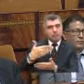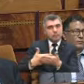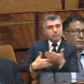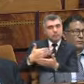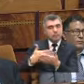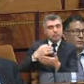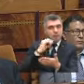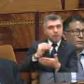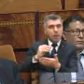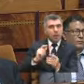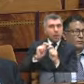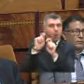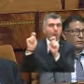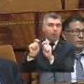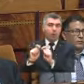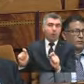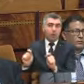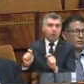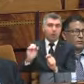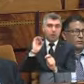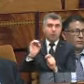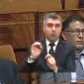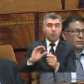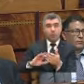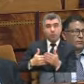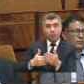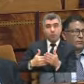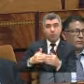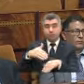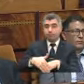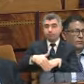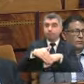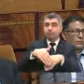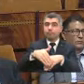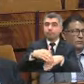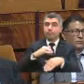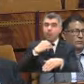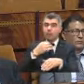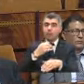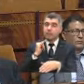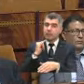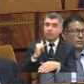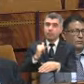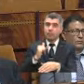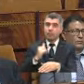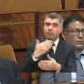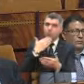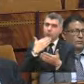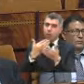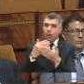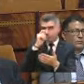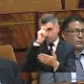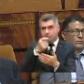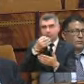النزوة والعشوائية والهروب إلى الأمام، وما يعرفوا بسياسة النعامة، فهنيئا لكم بهذه السياسة،